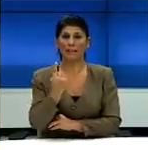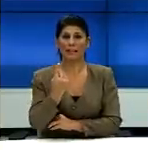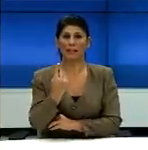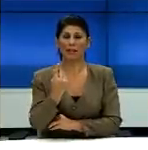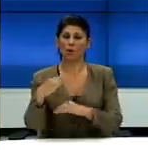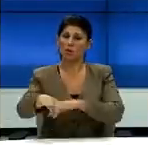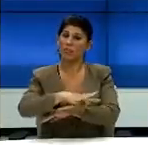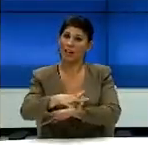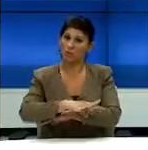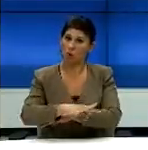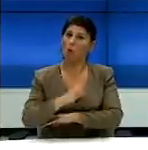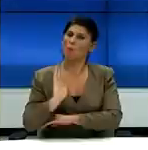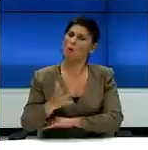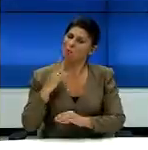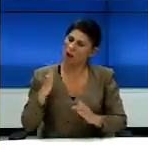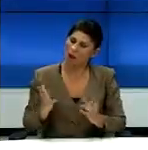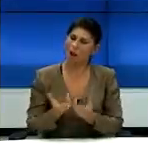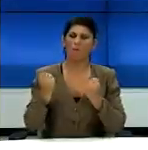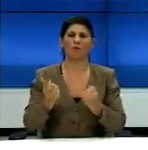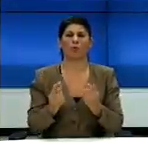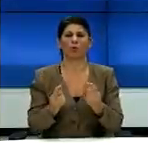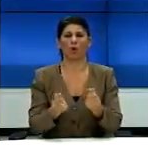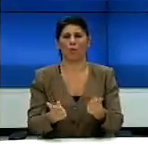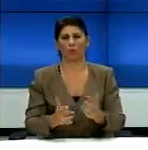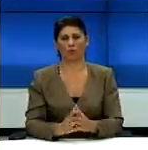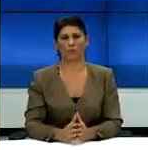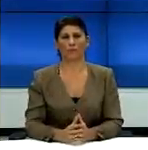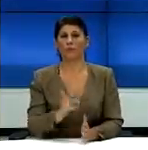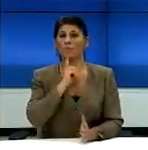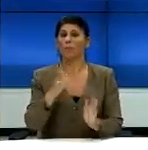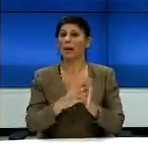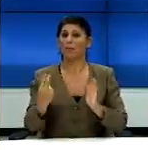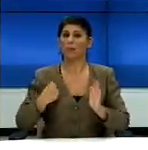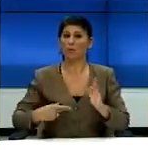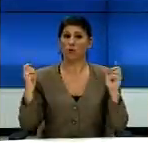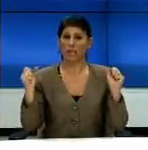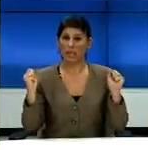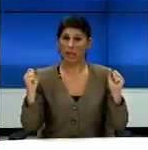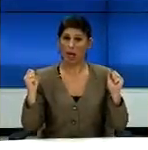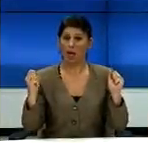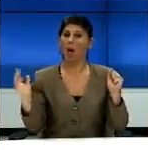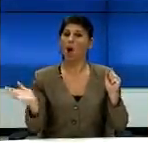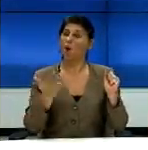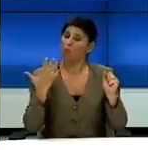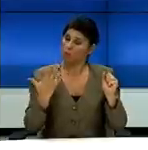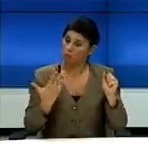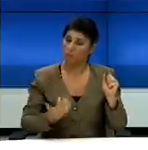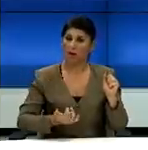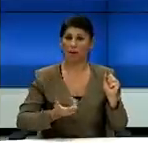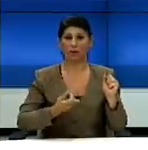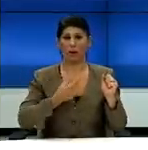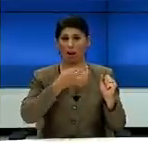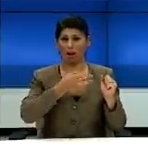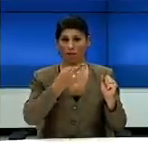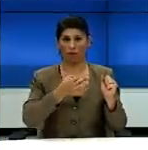αντίληψη. Μπορούμε να βρούμε τρόπους. Όπως επίσης και για τη δημόσια υγεία. Όπου υπάρχει αναφορά στην υγεία, μιλάει